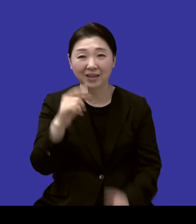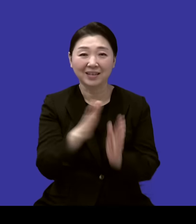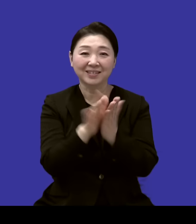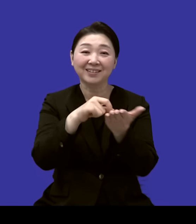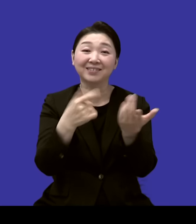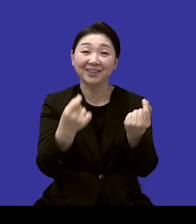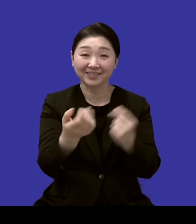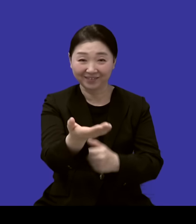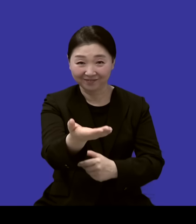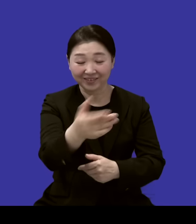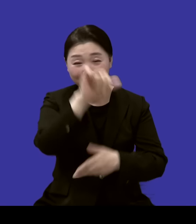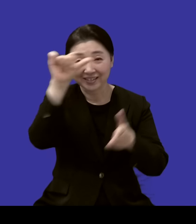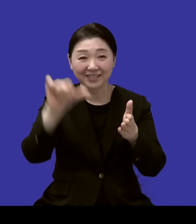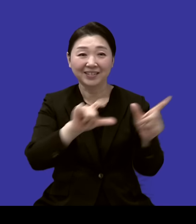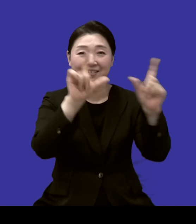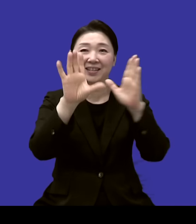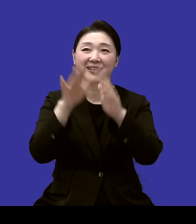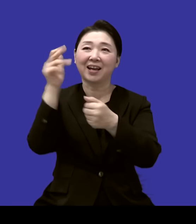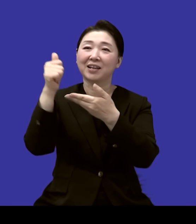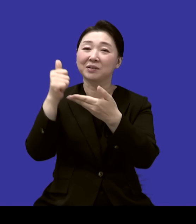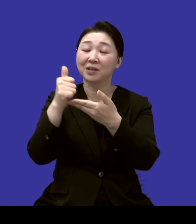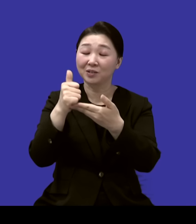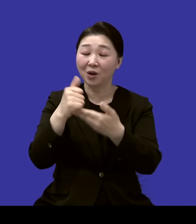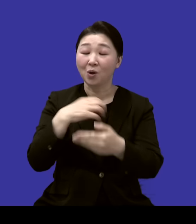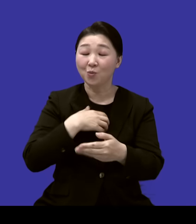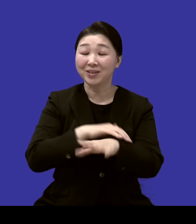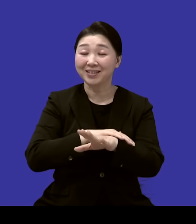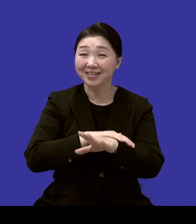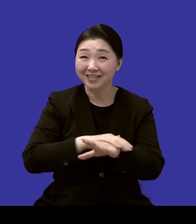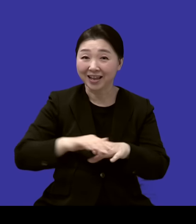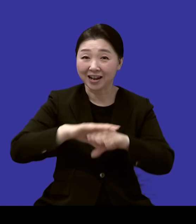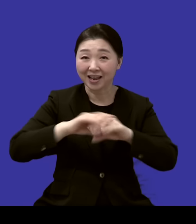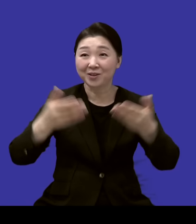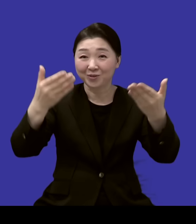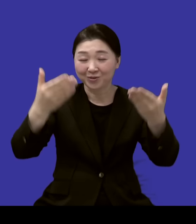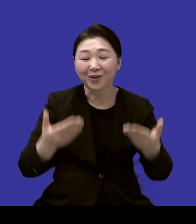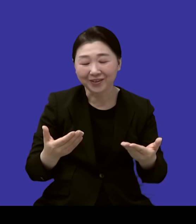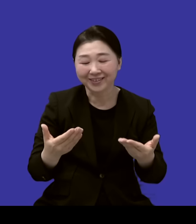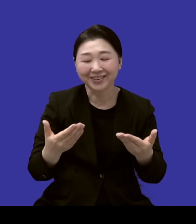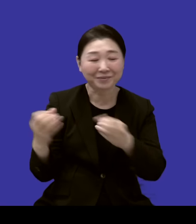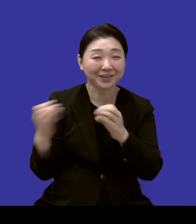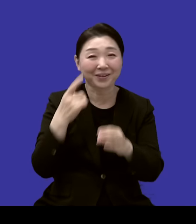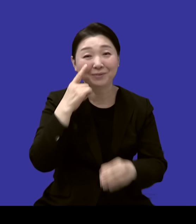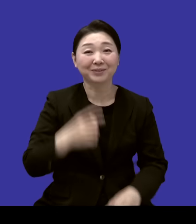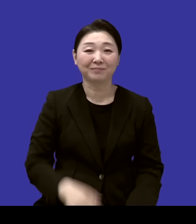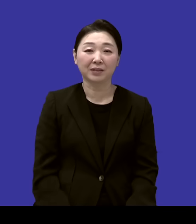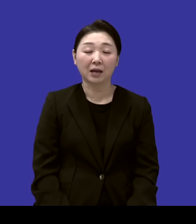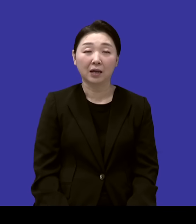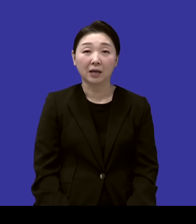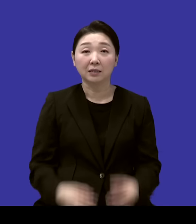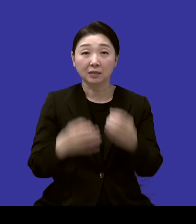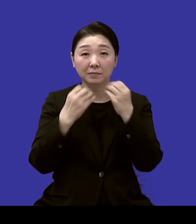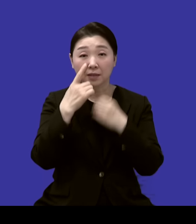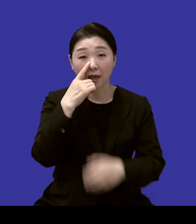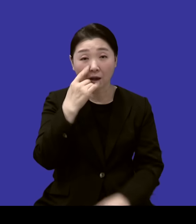우리 황 작가님의 인생에 하나님께서 어떻게 그 위기를 모면하게 하셨는지 오늘 이야기를 나눠보겠습니다. 방금 말씀하신 것처럼 이제 새엄마, 새아빠